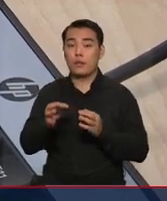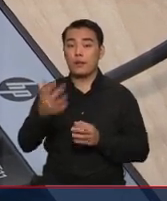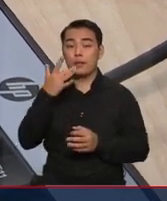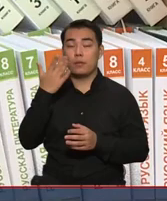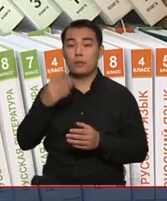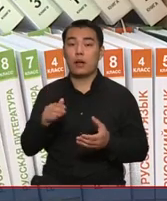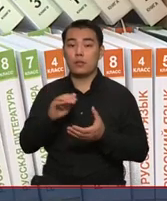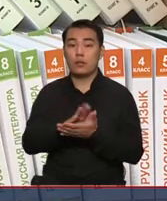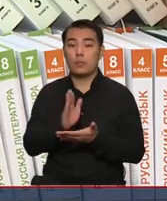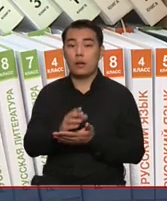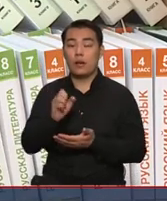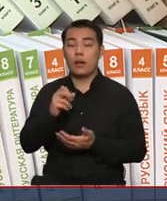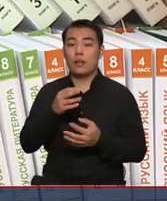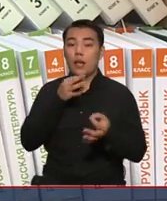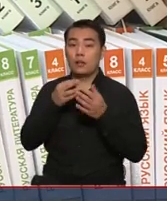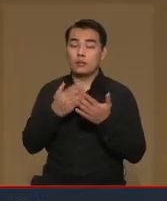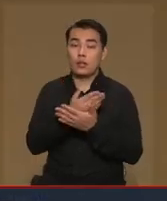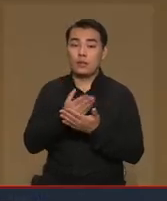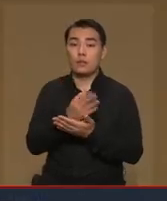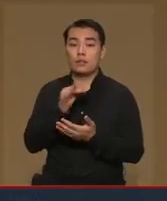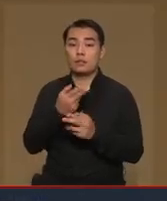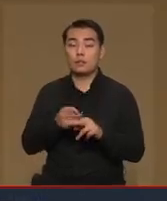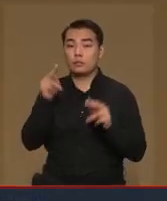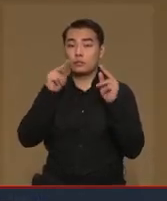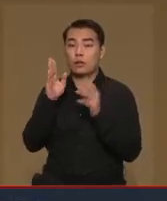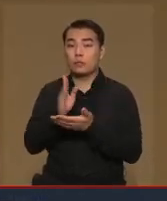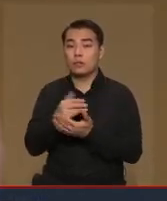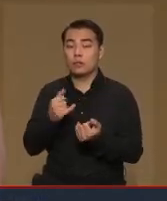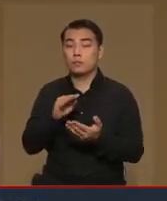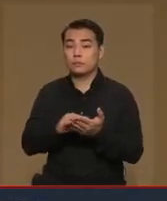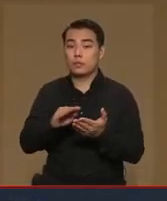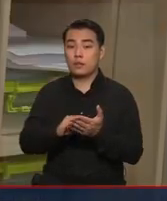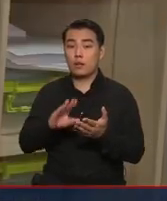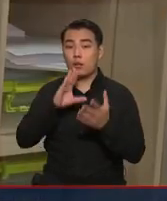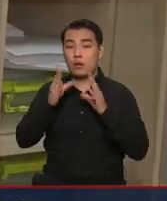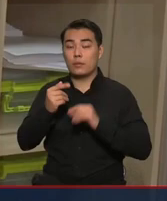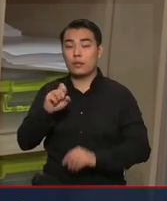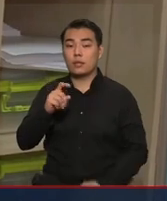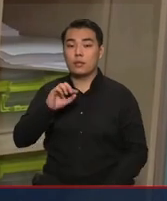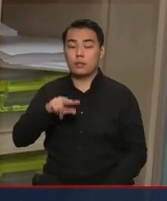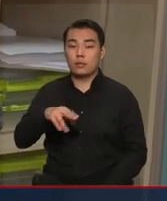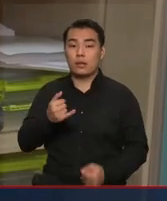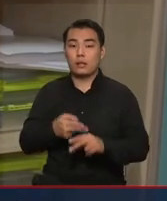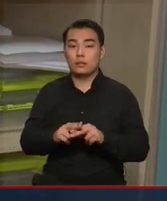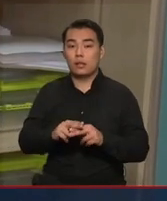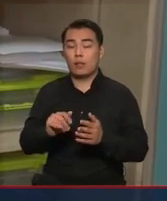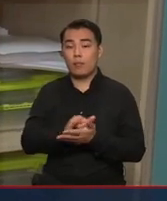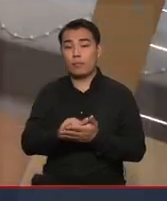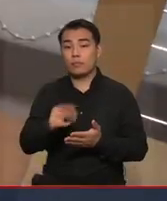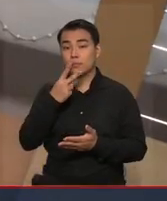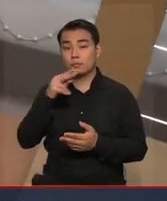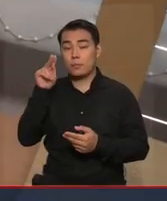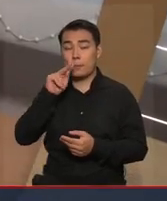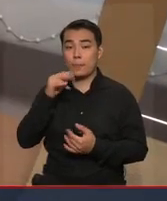шетелдіктерде таныс. Тек хабар алып қоймай, Сәуленің авторлық әдістерін үйренеді. Тіпті шырақта жатқан елді мекендегі зағип балалар да осы блоктағы сабақтарды қарап,